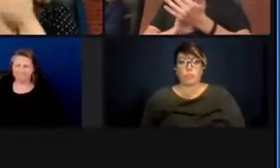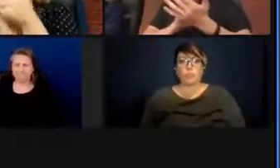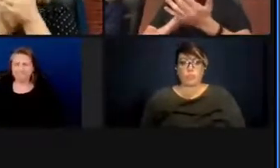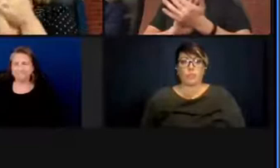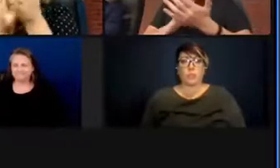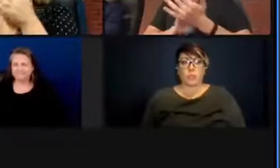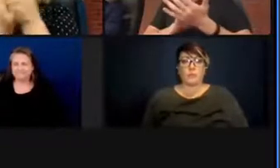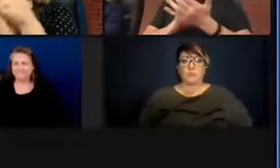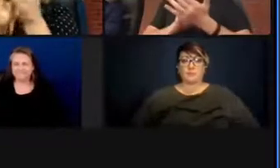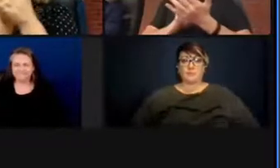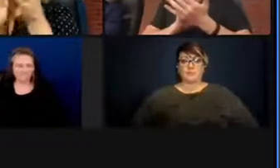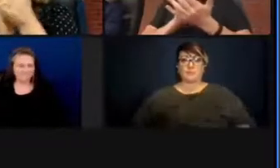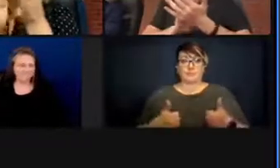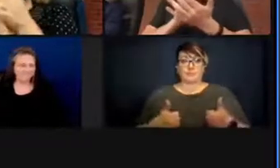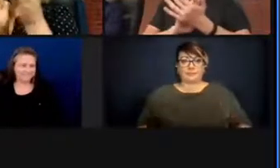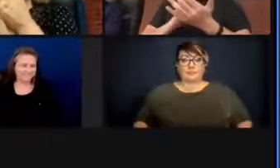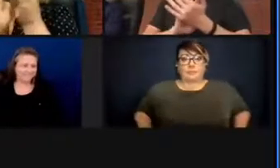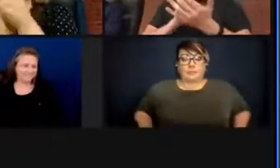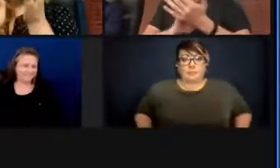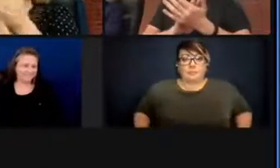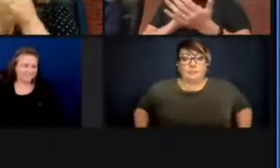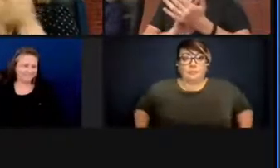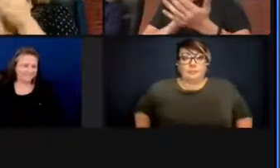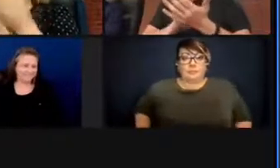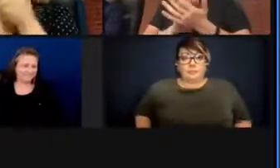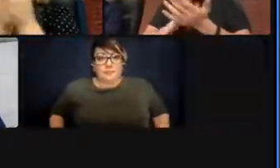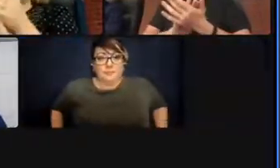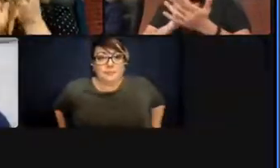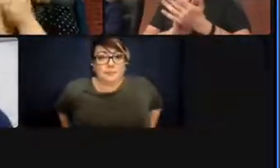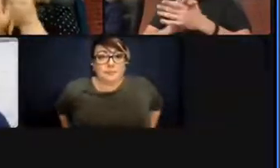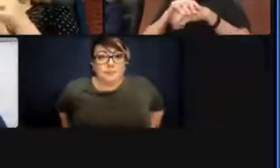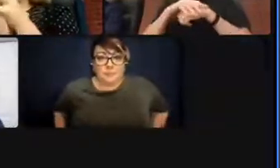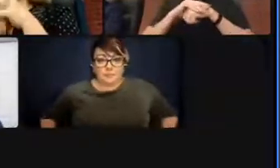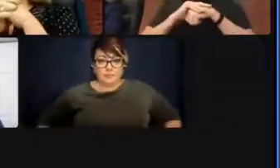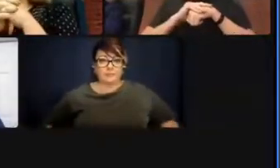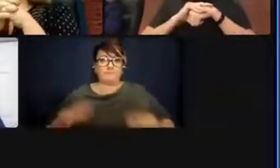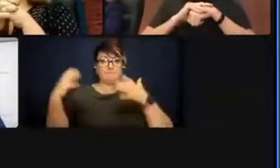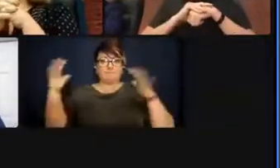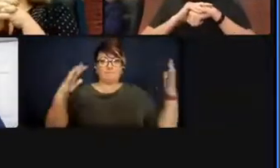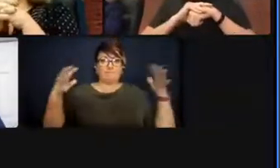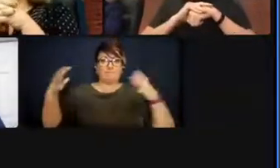hisabati. Asanteni sana kwa michango yenu na kazi nzuri.